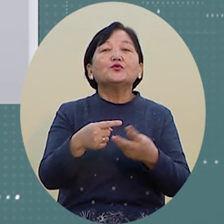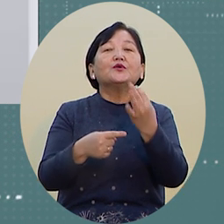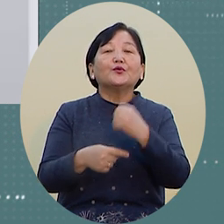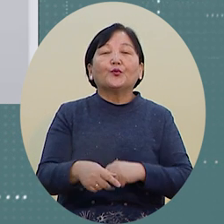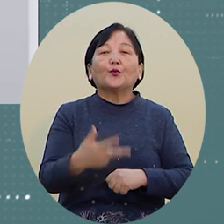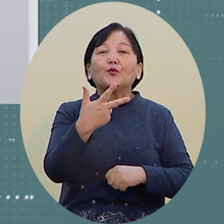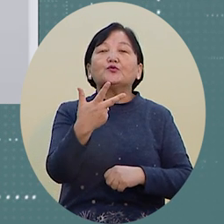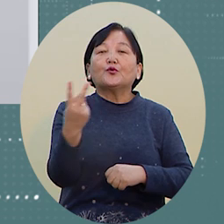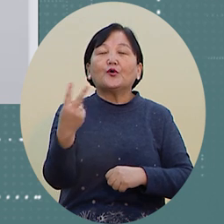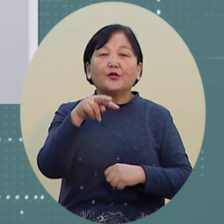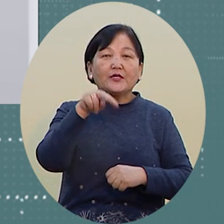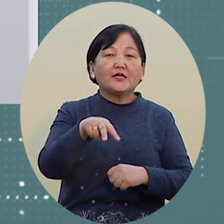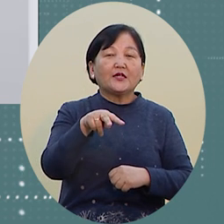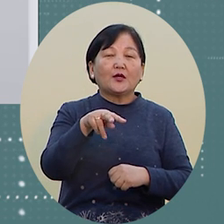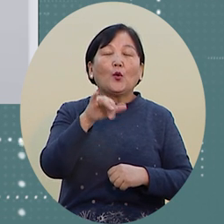гэсэн тоо гарна.